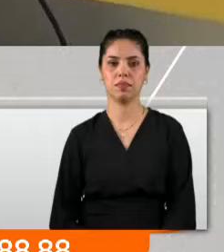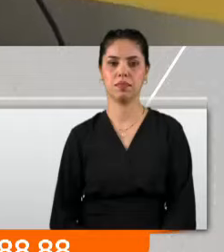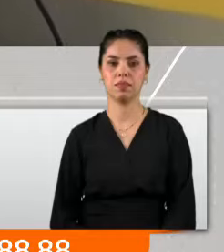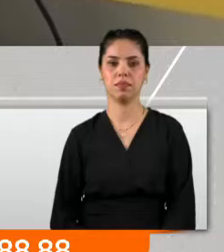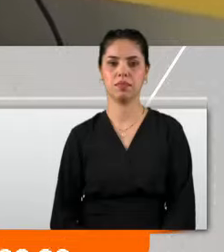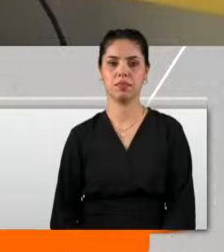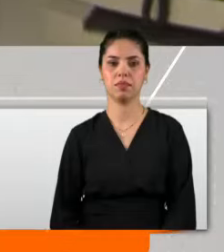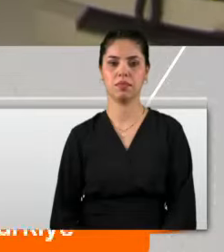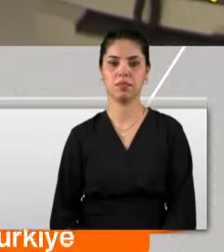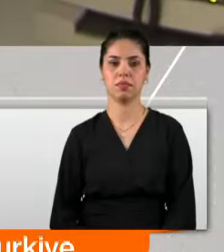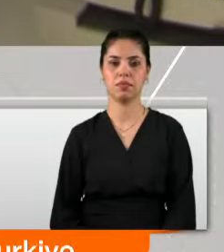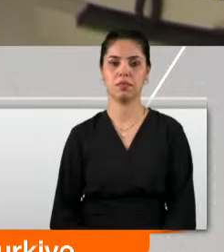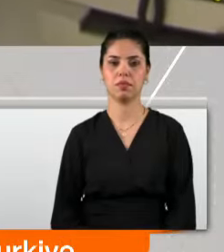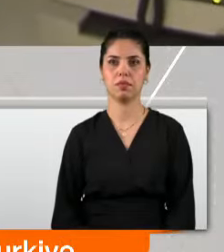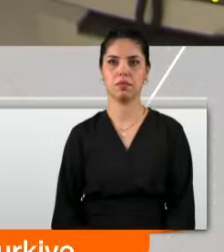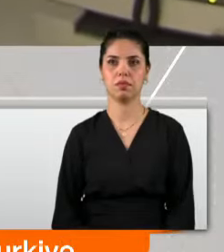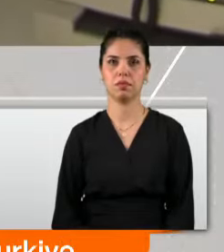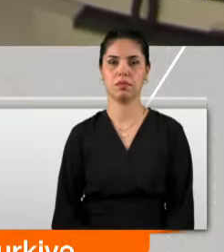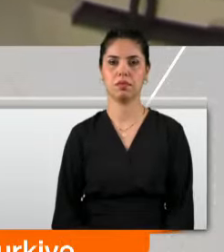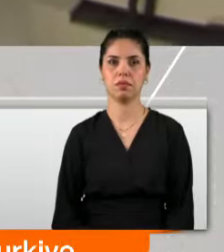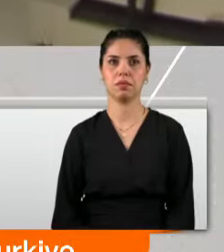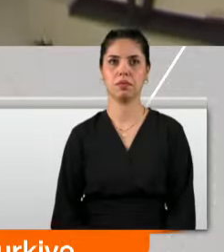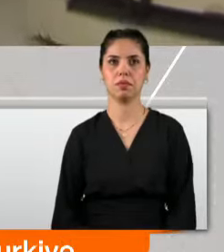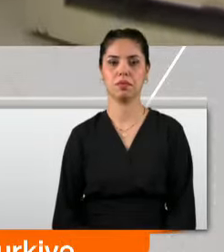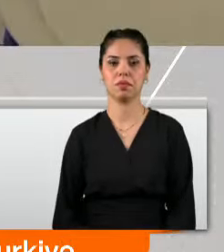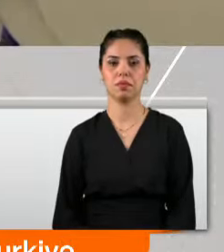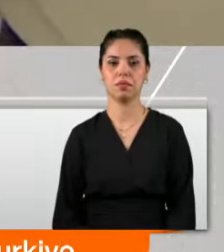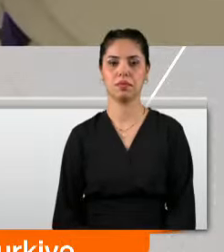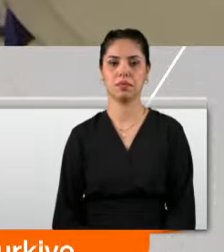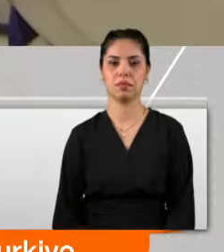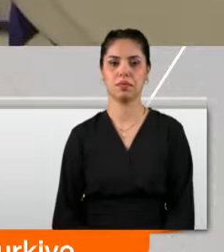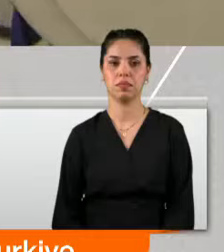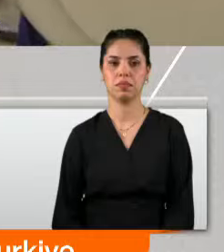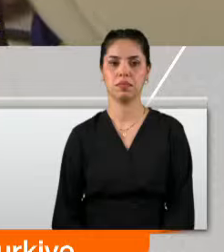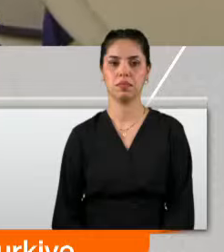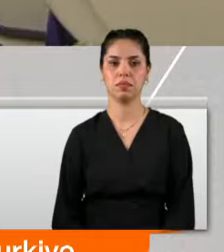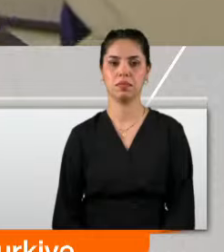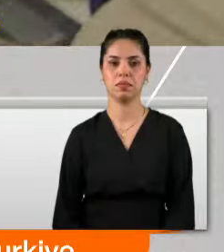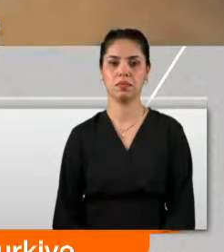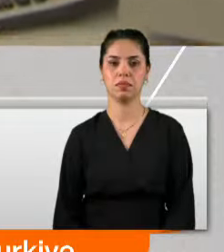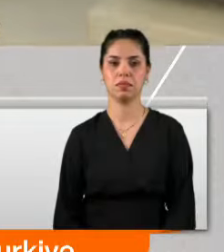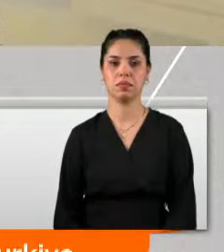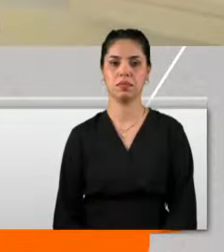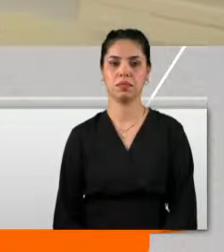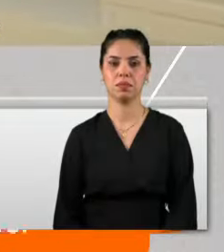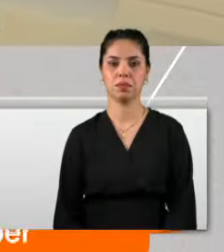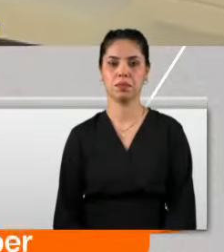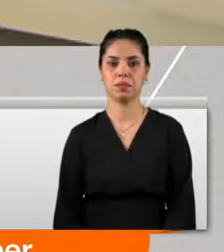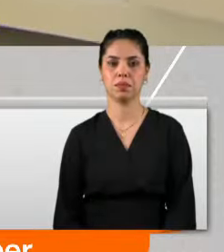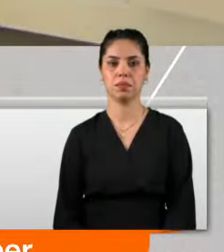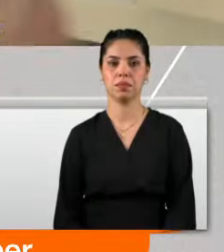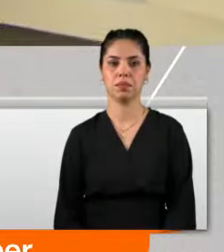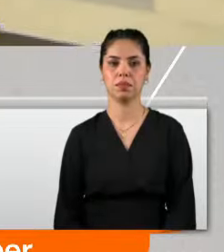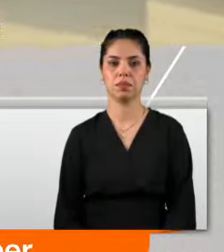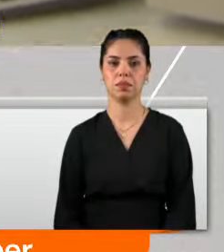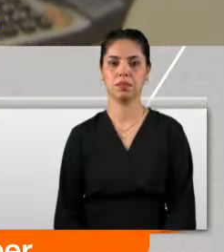olacak. Kalan 2 bin lira da son senenin parası kendi çıkacağı bankaya ödeyerek başka bankaya geçebilir. Eğer aynı